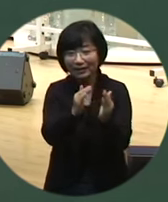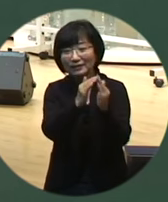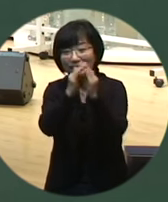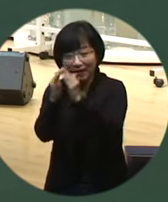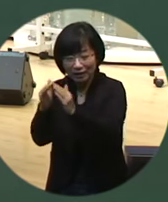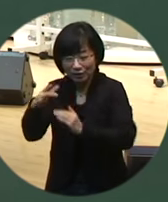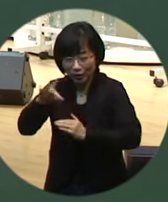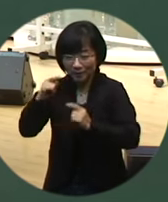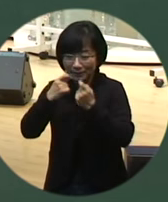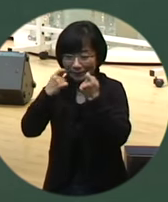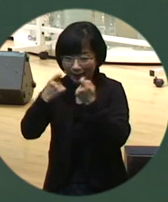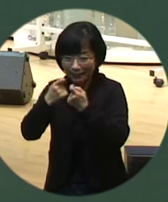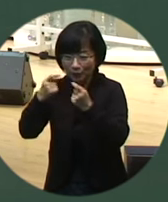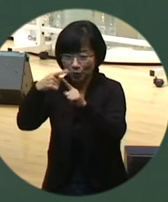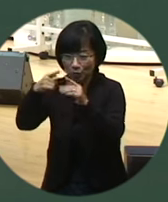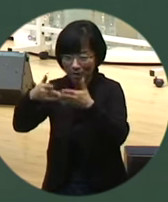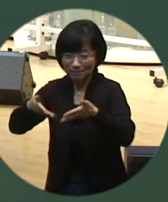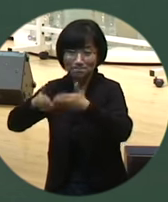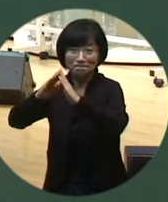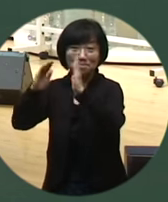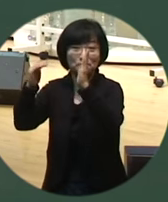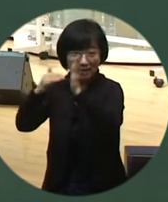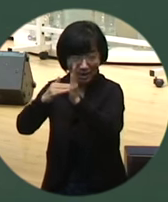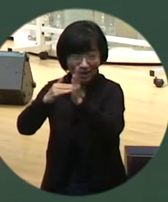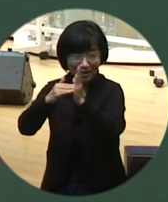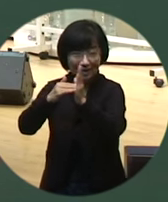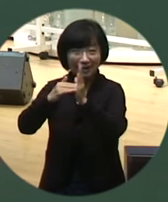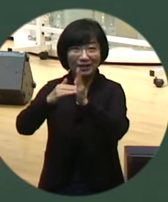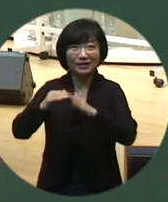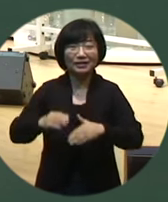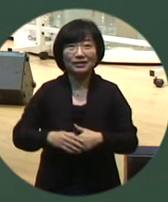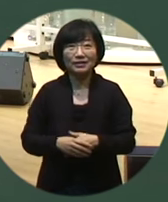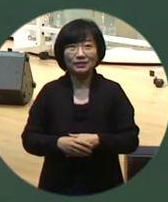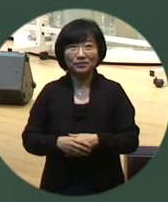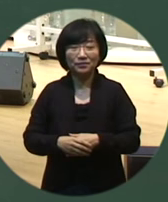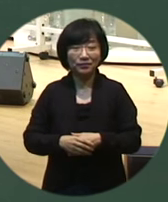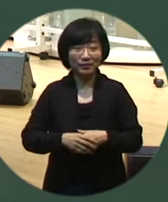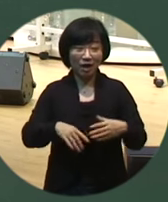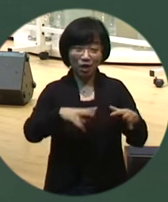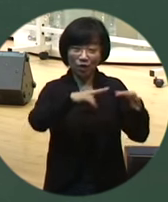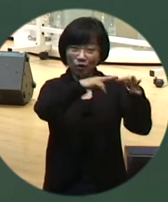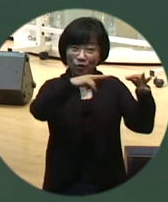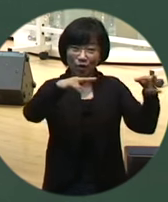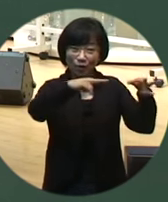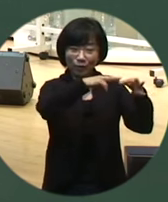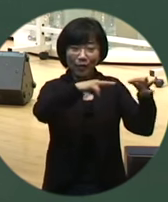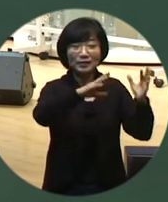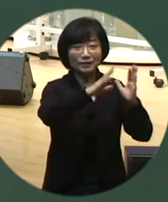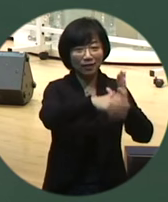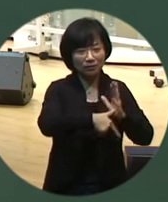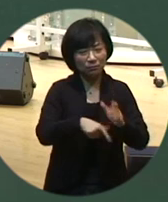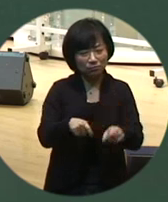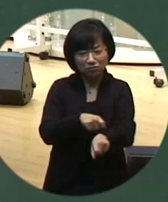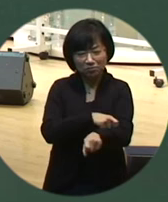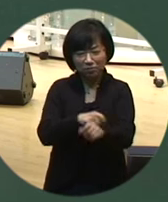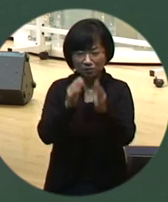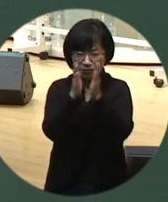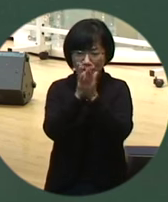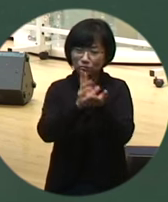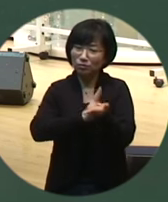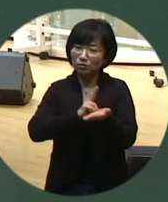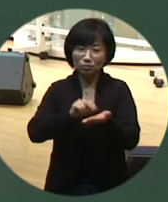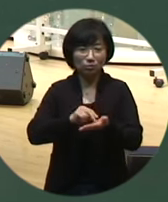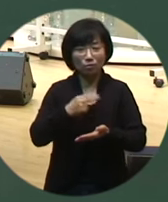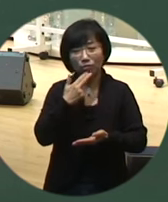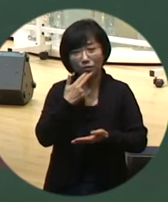개척 내려갔는데 뭐 솔직히 뭐 여의도에 있을 때는 기도 제목이 없었어요. And when I was in Yeouido, I didn't have any